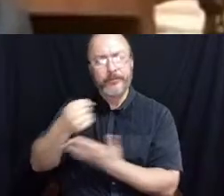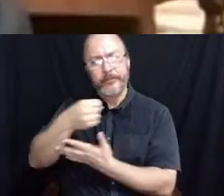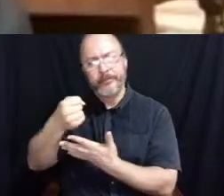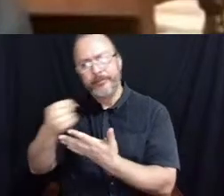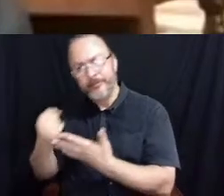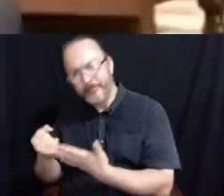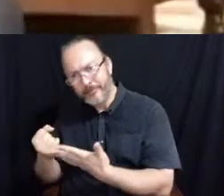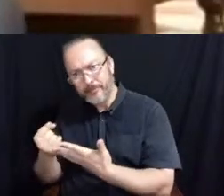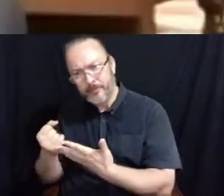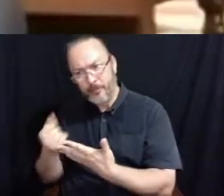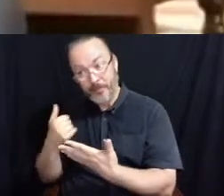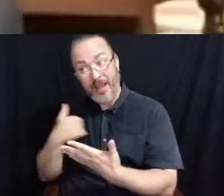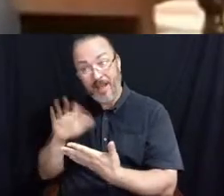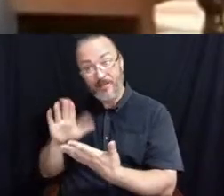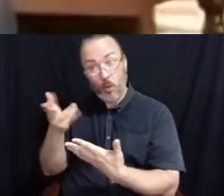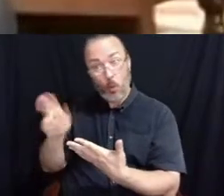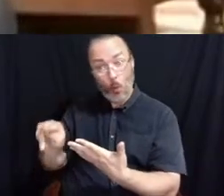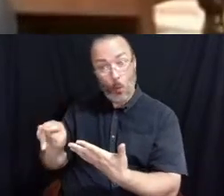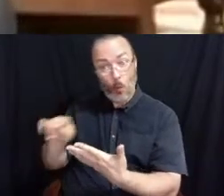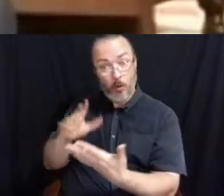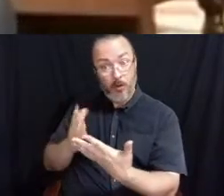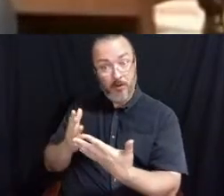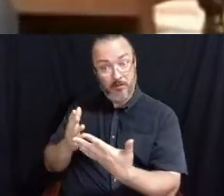ces ministères ont leurs propres